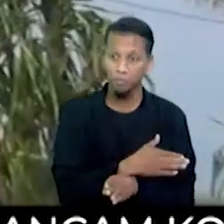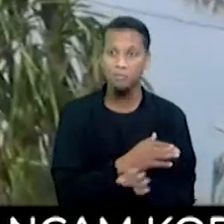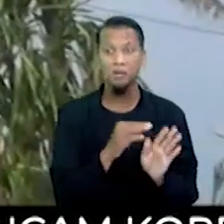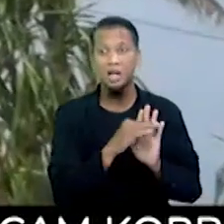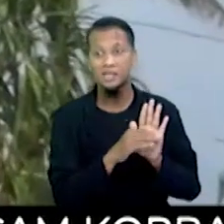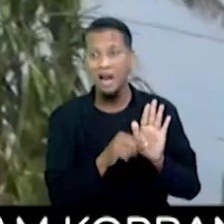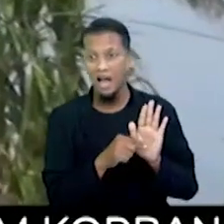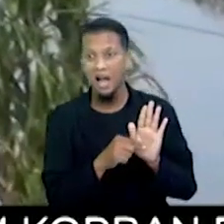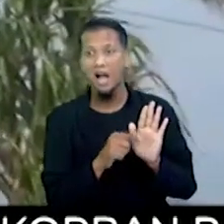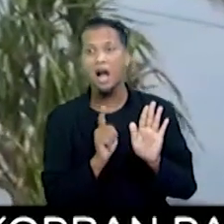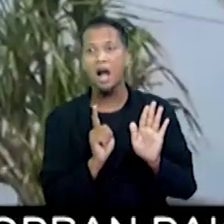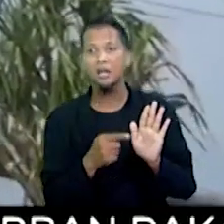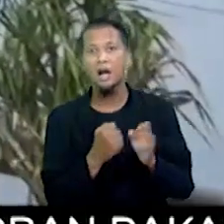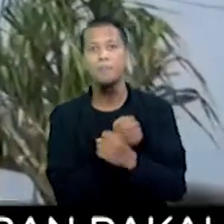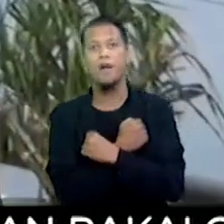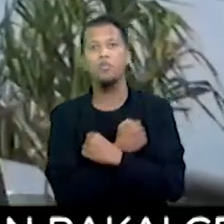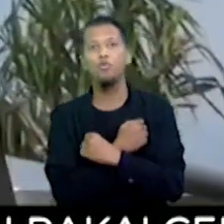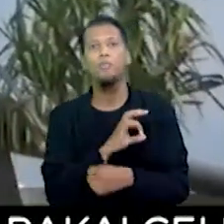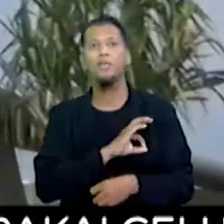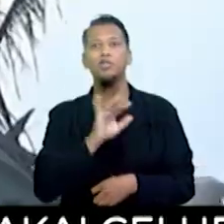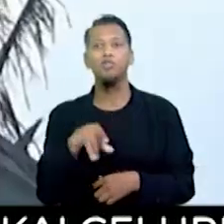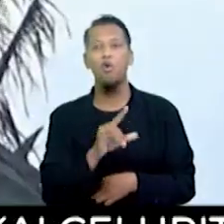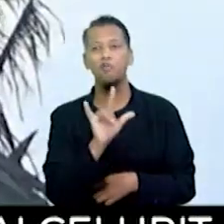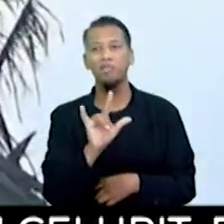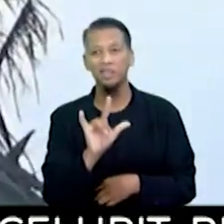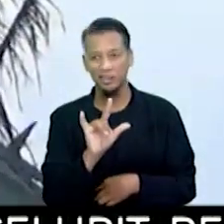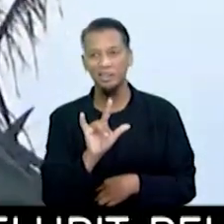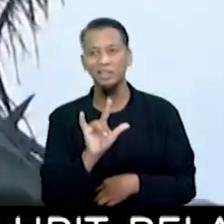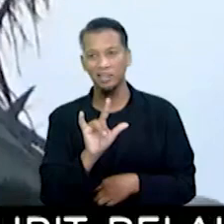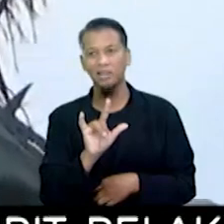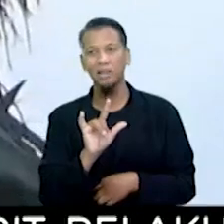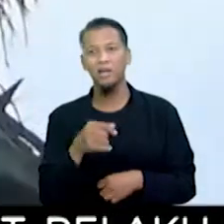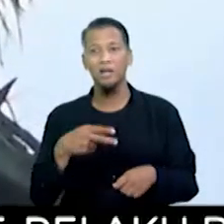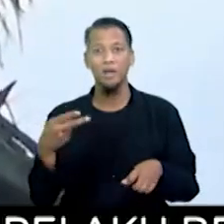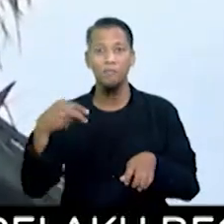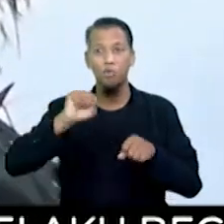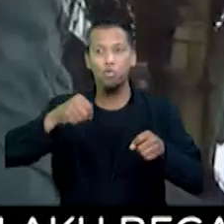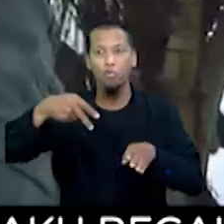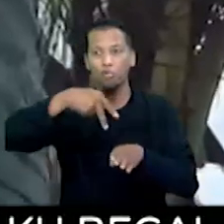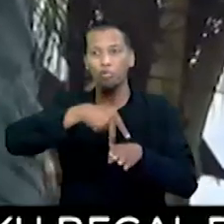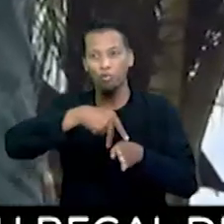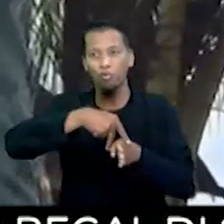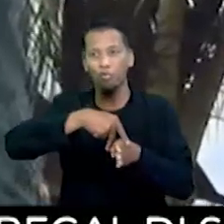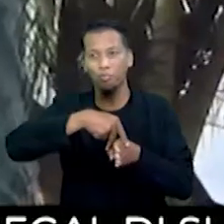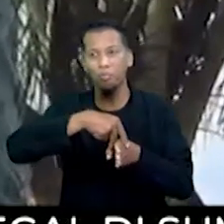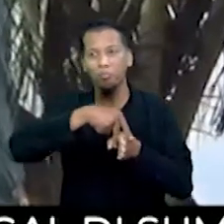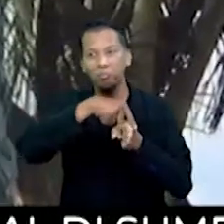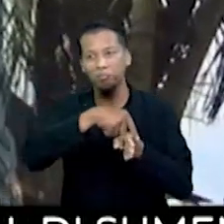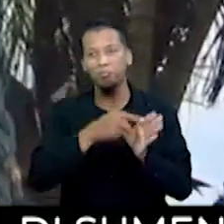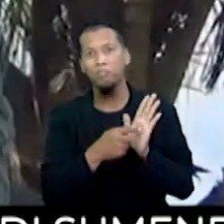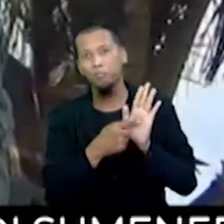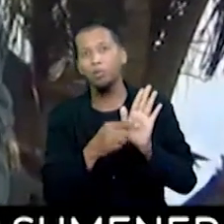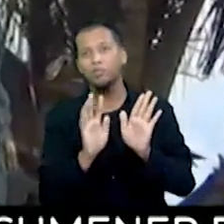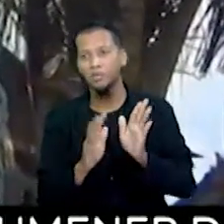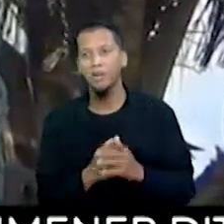Widodo mengendarai motor akhirnya terpasang di pintu masuk sirkuit Mandalika, Lombok, Nusa Tenggara Barat. Patung Jokowi berkendara